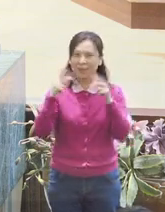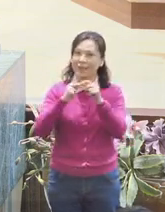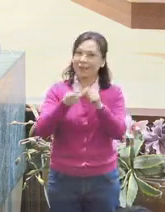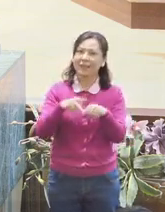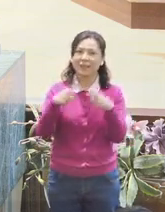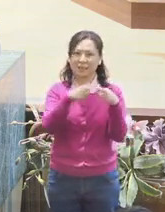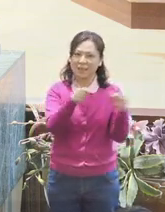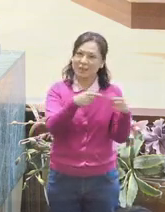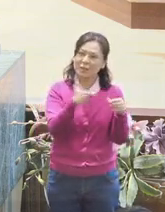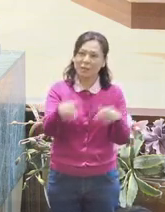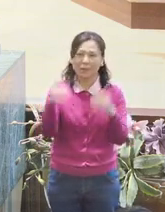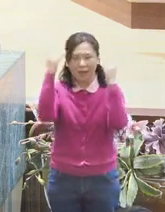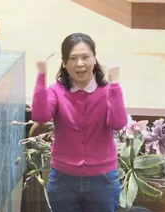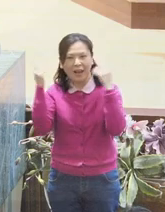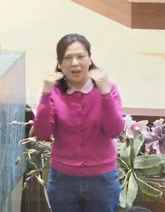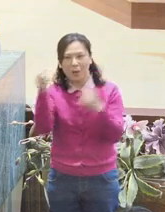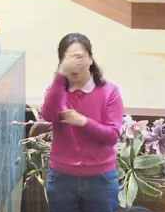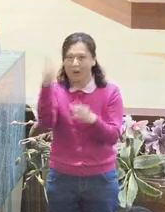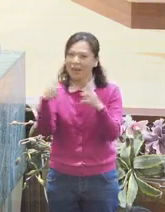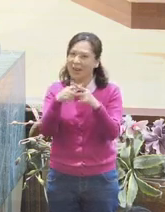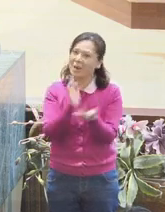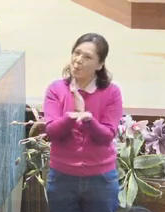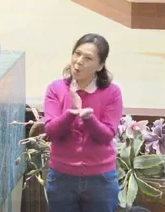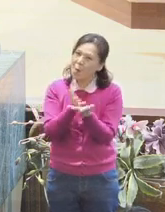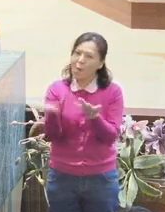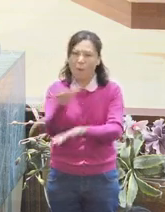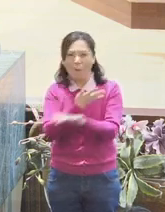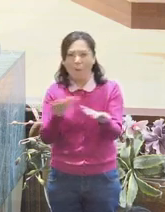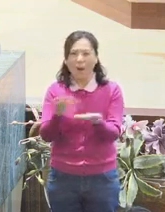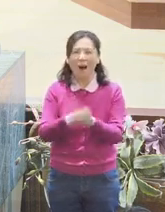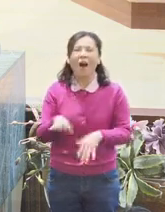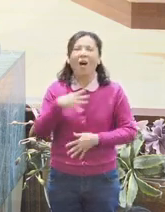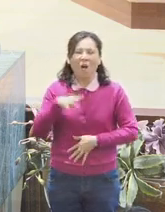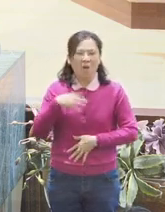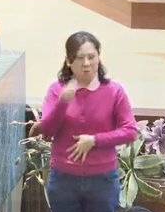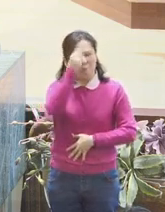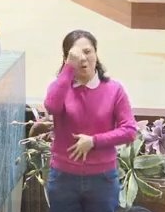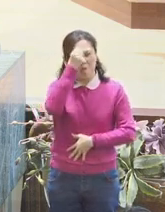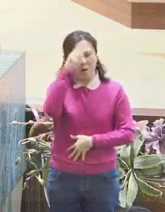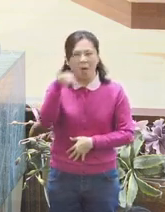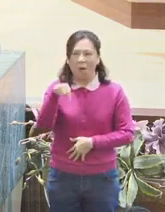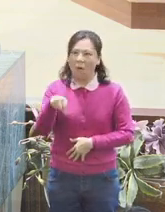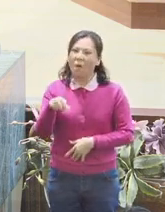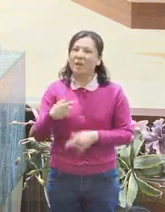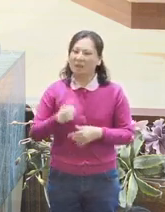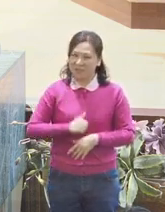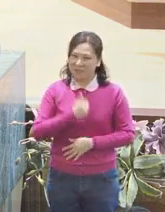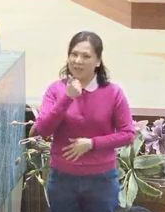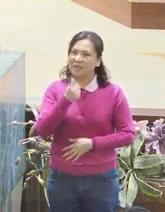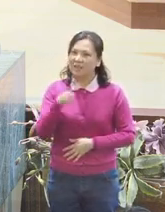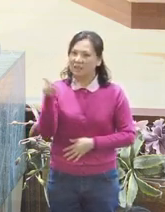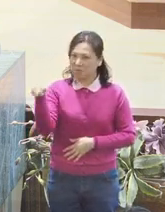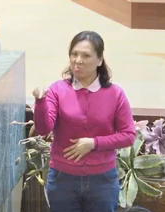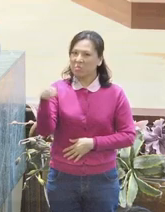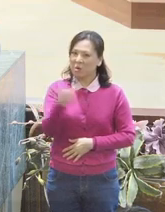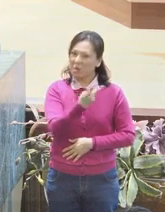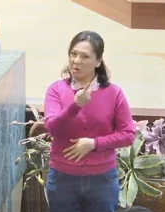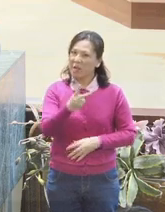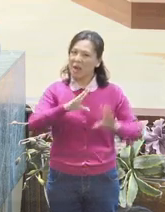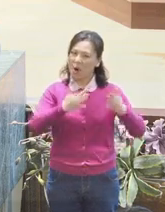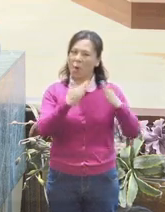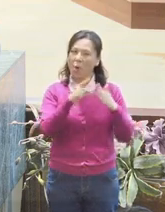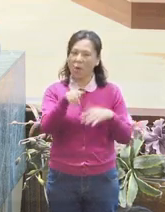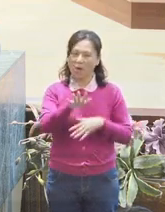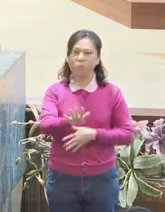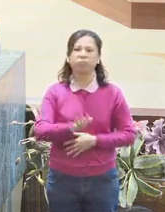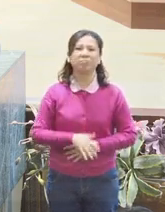国的年轻人座谈啊，所以就可以理解到说哦，厌厌这种情绪确实是在他们那边是造成无力感的一